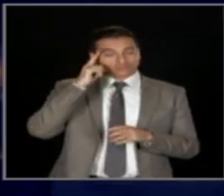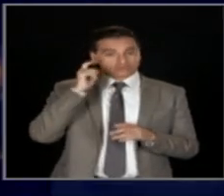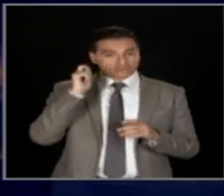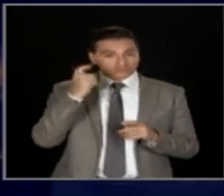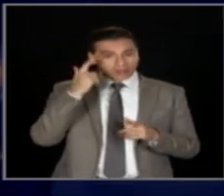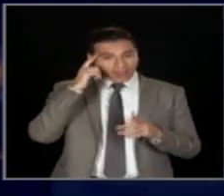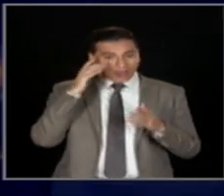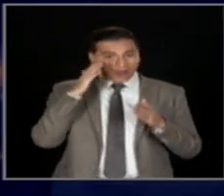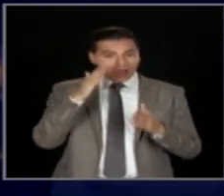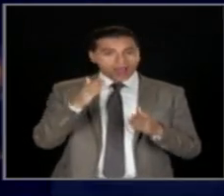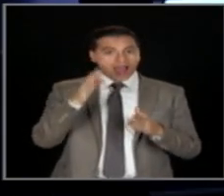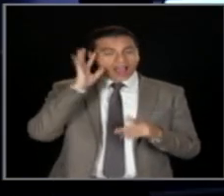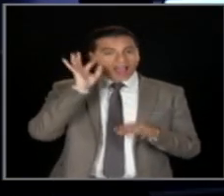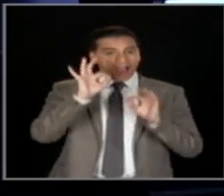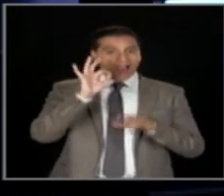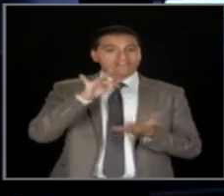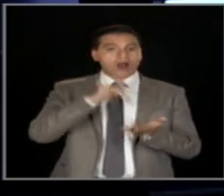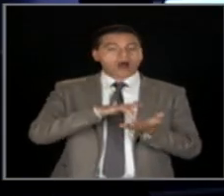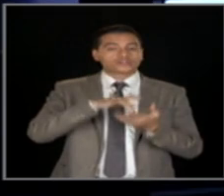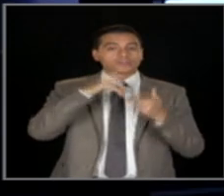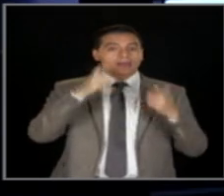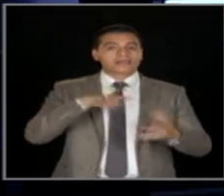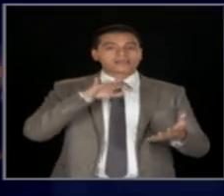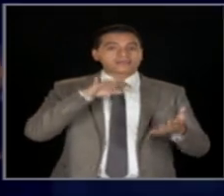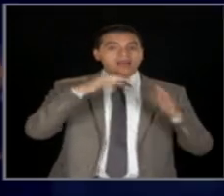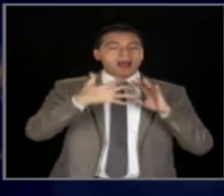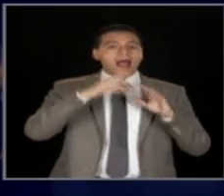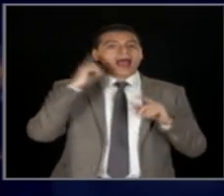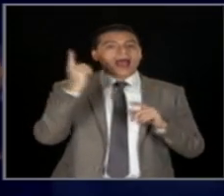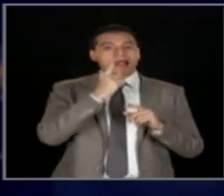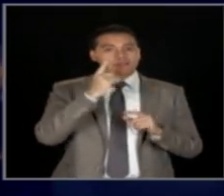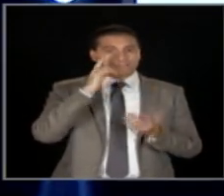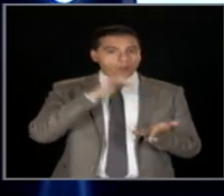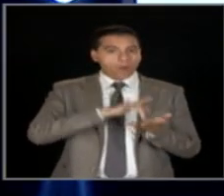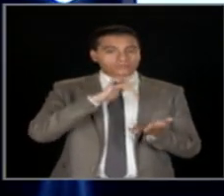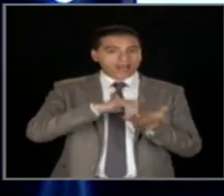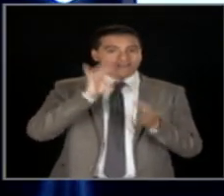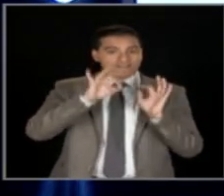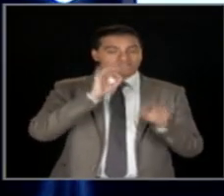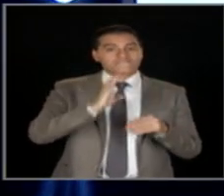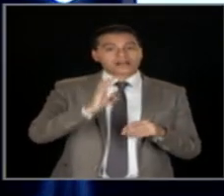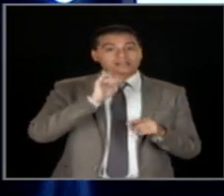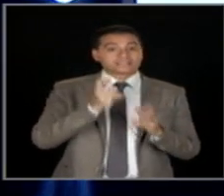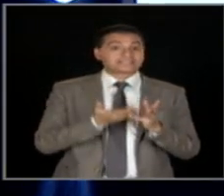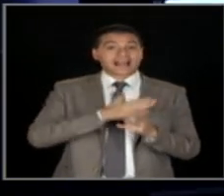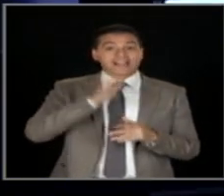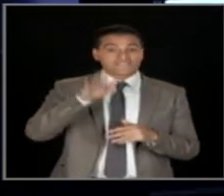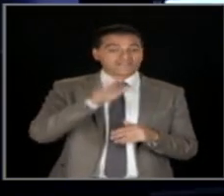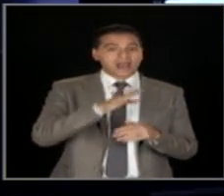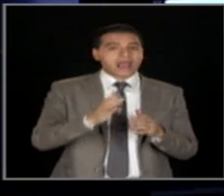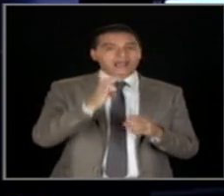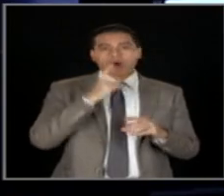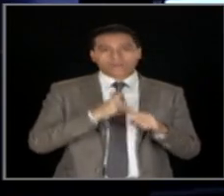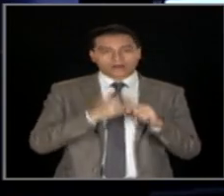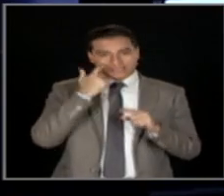يعتمد على اللي عارف عواصم العالم. اللي هيستعجل